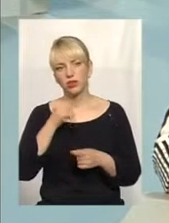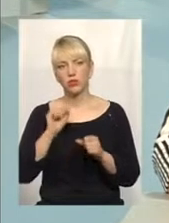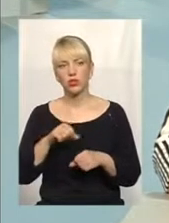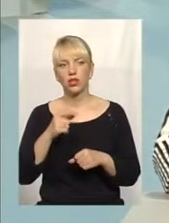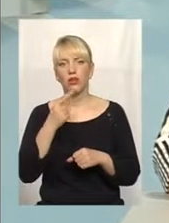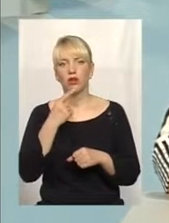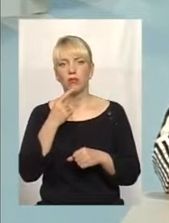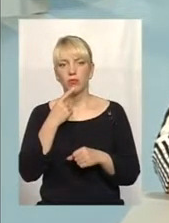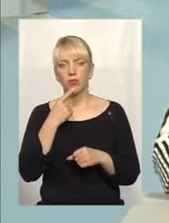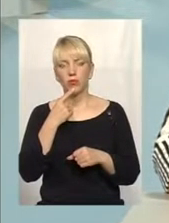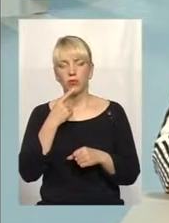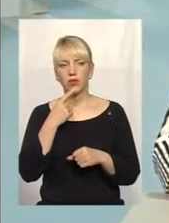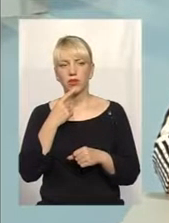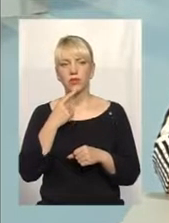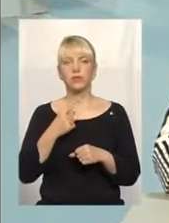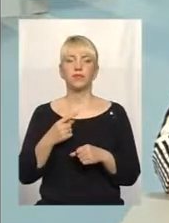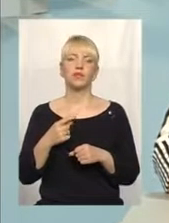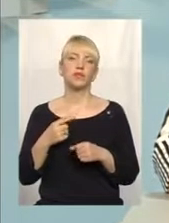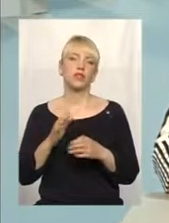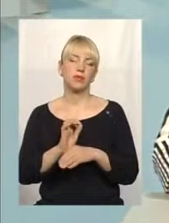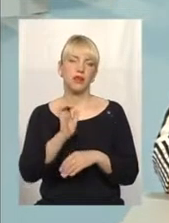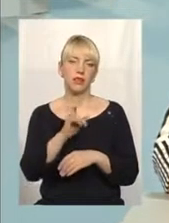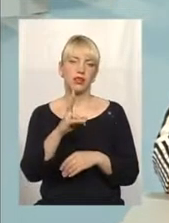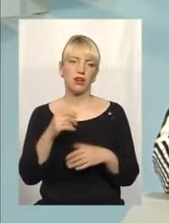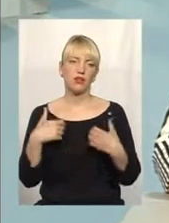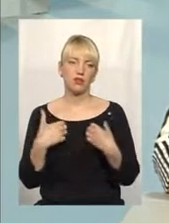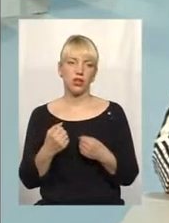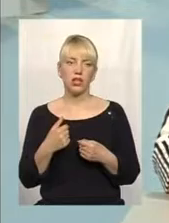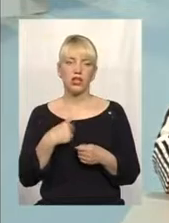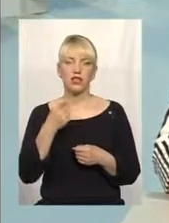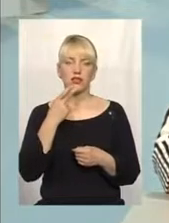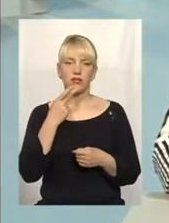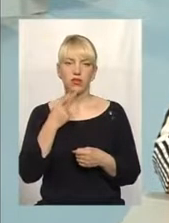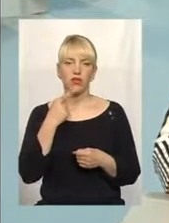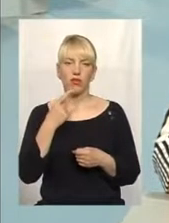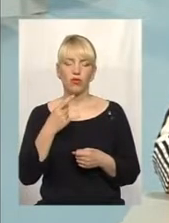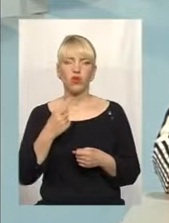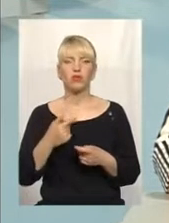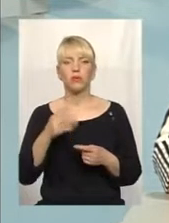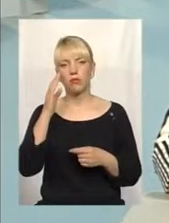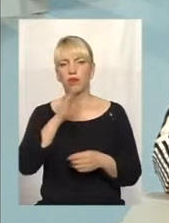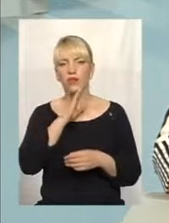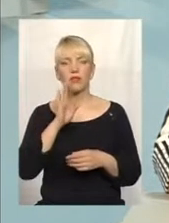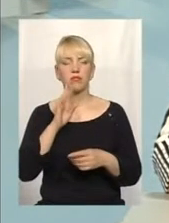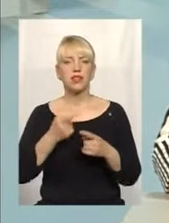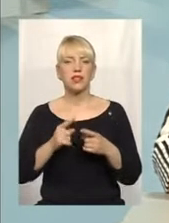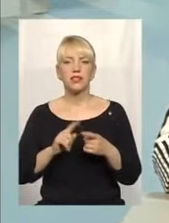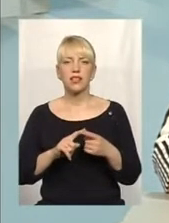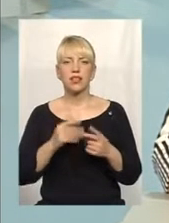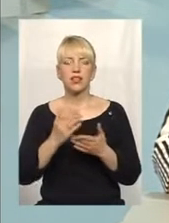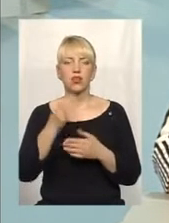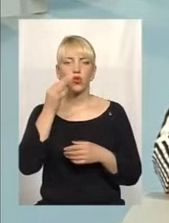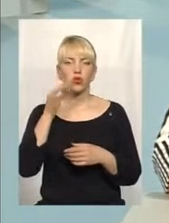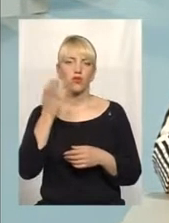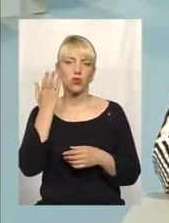попробувати дитину відправити на оздоровлення. Тим більше, як я завжди кажу батькам, це безцінний досвід, коли дитина вже стає більш самостійнішою. Вони